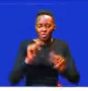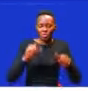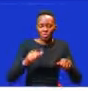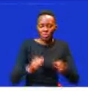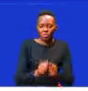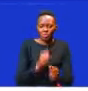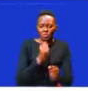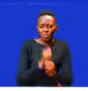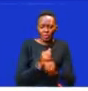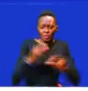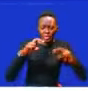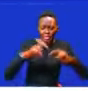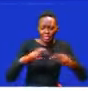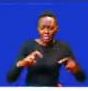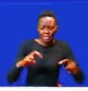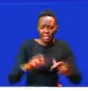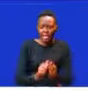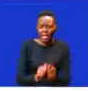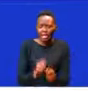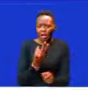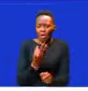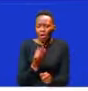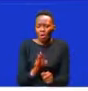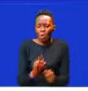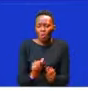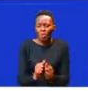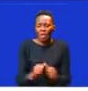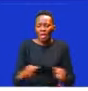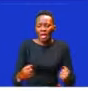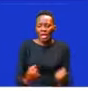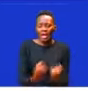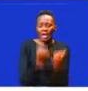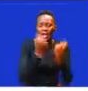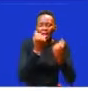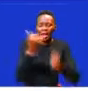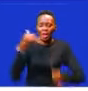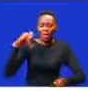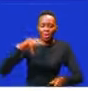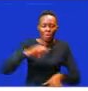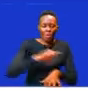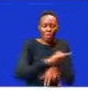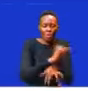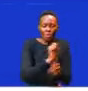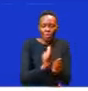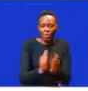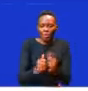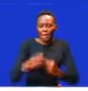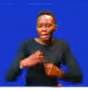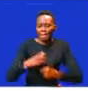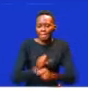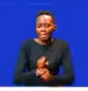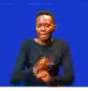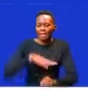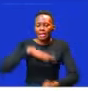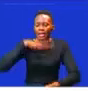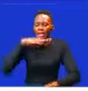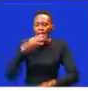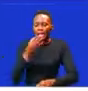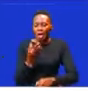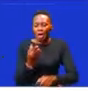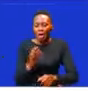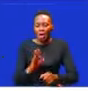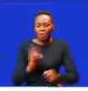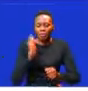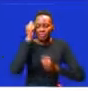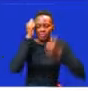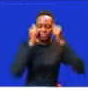nonro ewi gino ma bende nokelo muoch manoero mar ndege kata kalapapla manokelo lal mar ngima jolweny 10